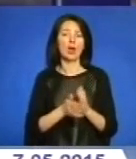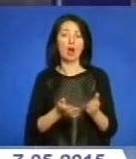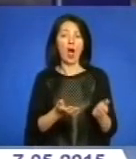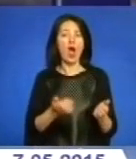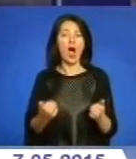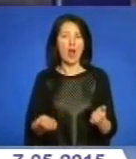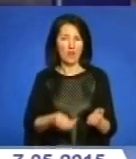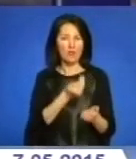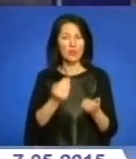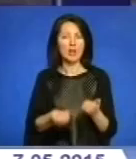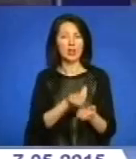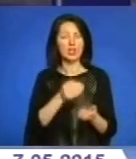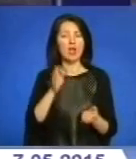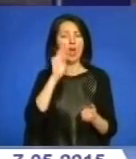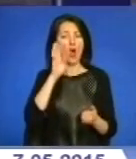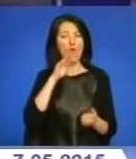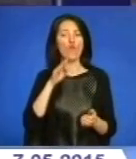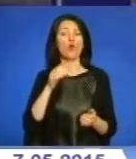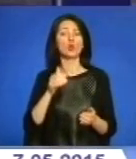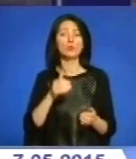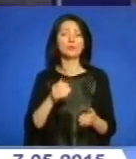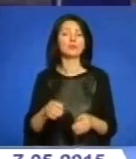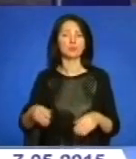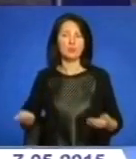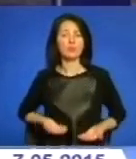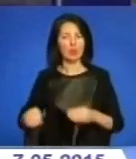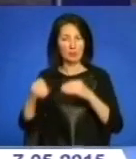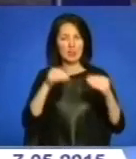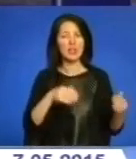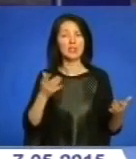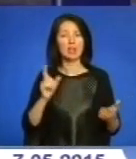прибудинкових територій. Відселення мешканців з підтоплених житлових будинків не проводилося.